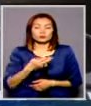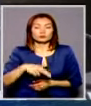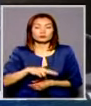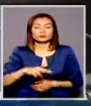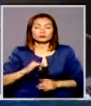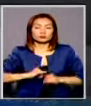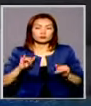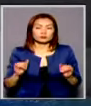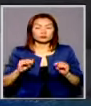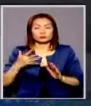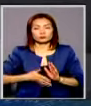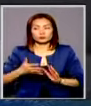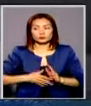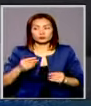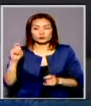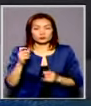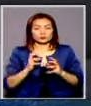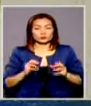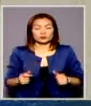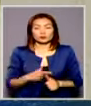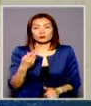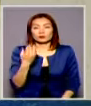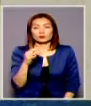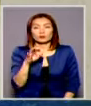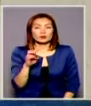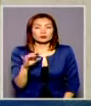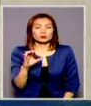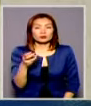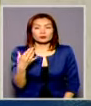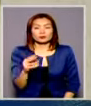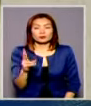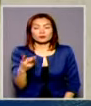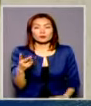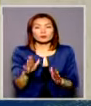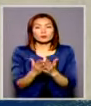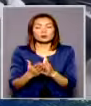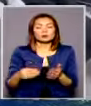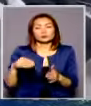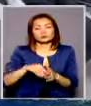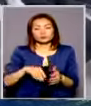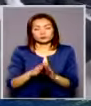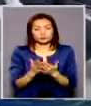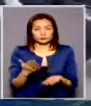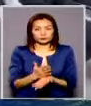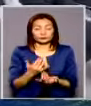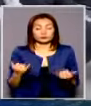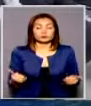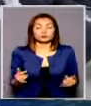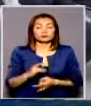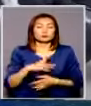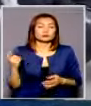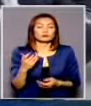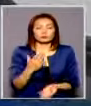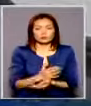көтерілісін кең көлемде зерттеп, ұлы дала батыры Тайманның ұлы Исатай атты екі томдық құнды туындыны жарыққа шығарған. Бүгінде мерейтой